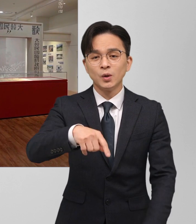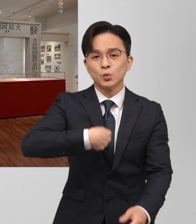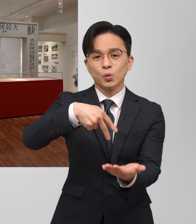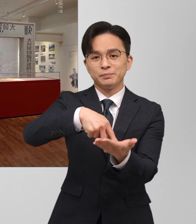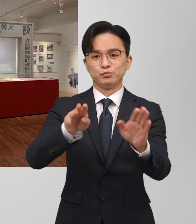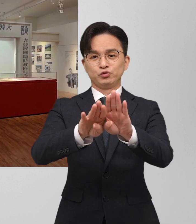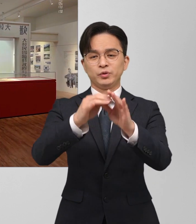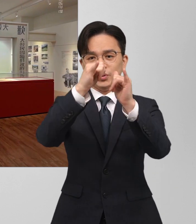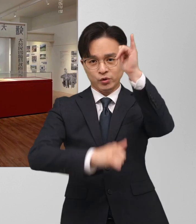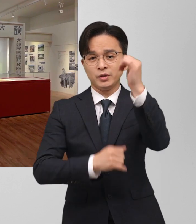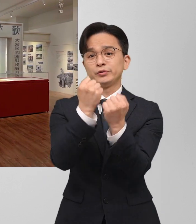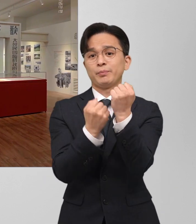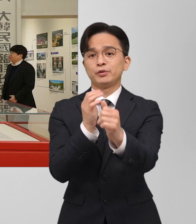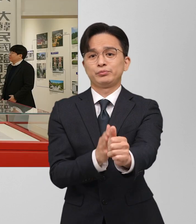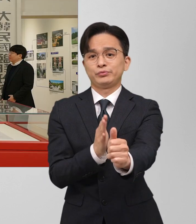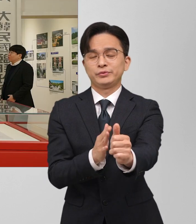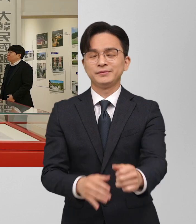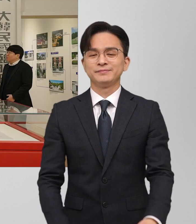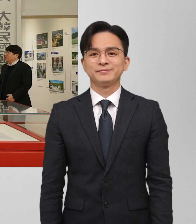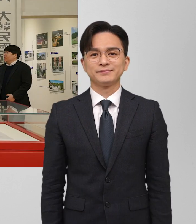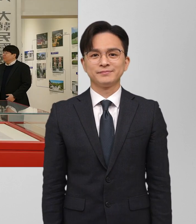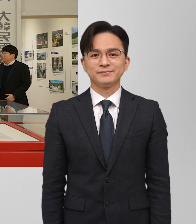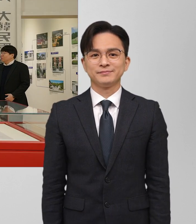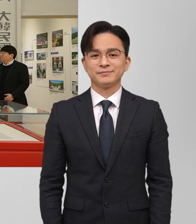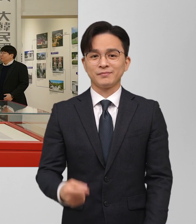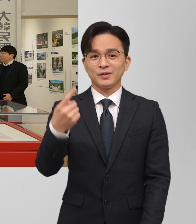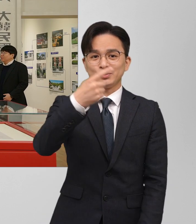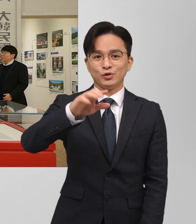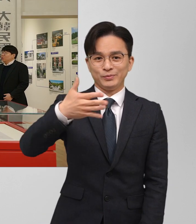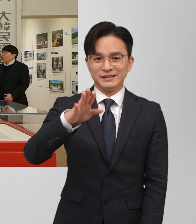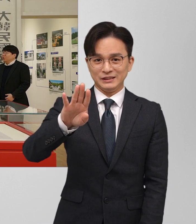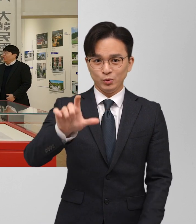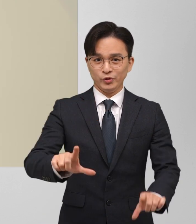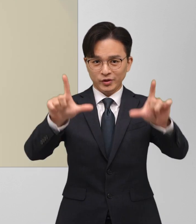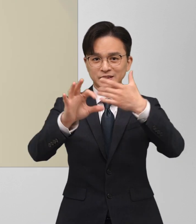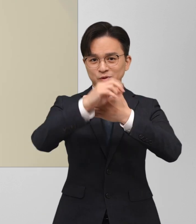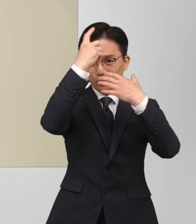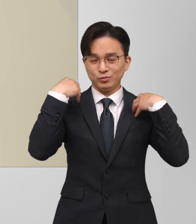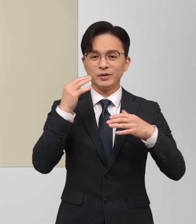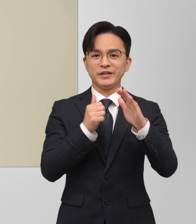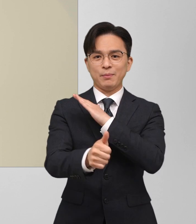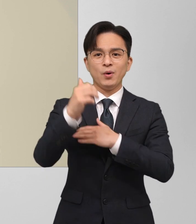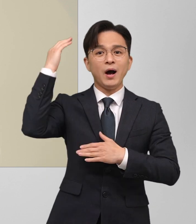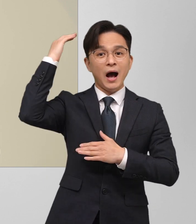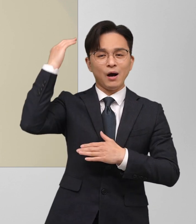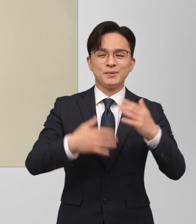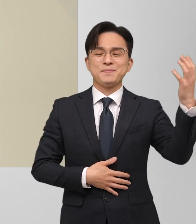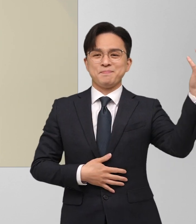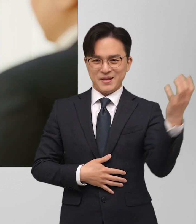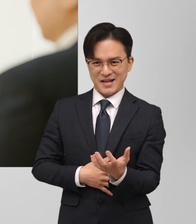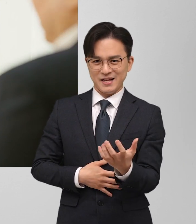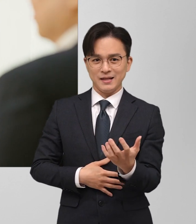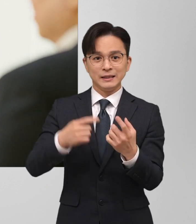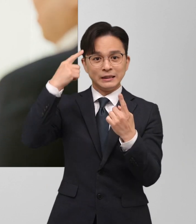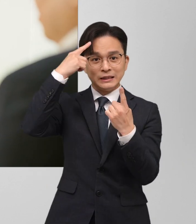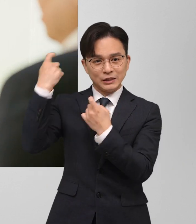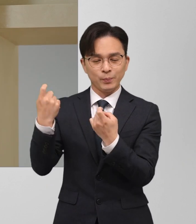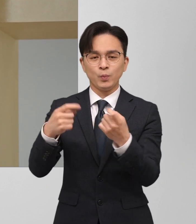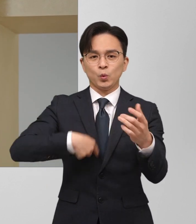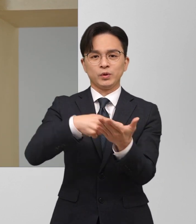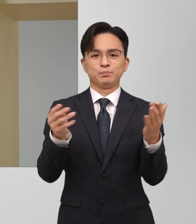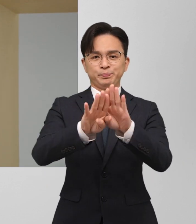개선문에 대한 설명도 좀 가능하실까요? 이 개선문은 1945년 임시정부 요인들이 황국했던 그